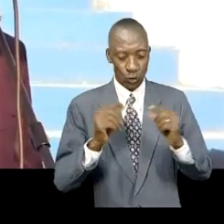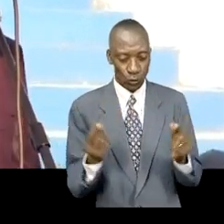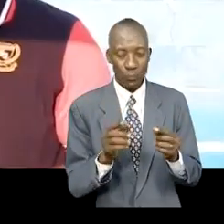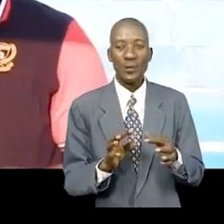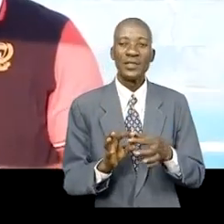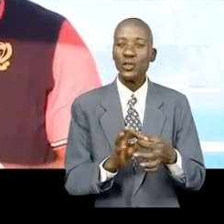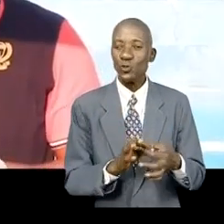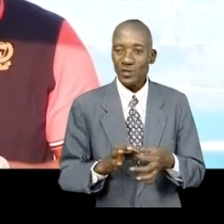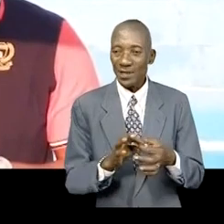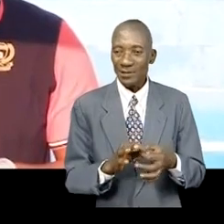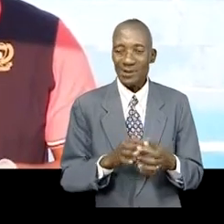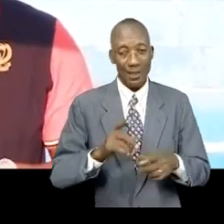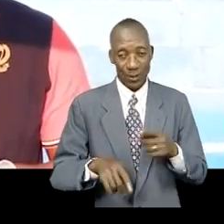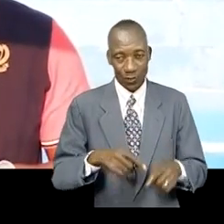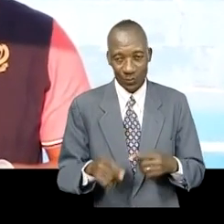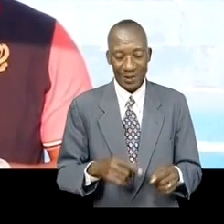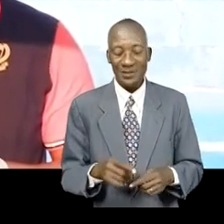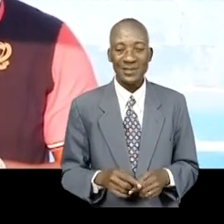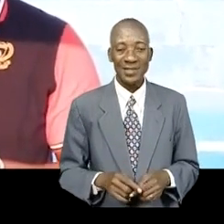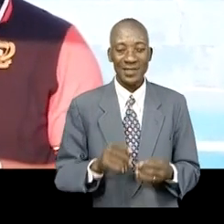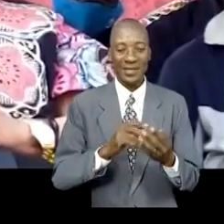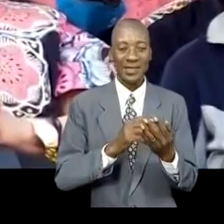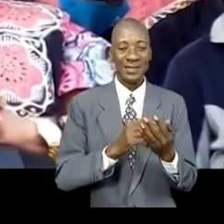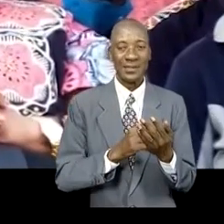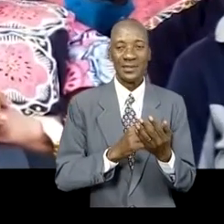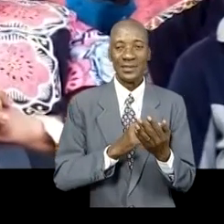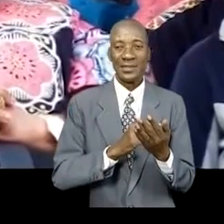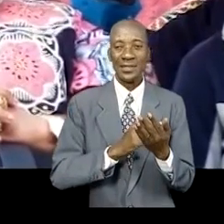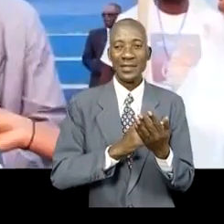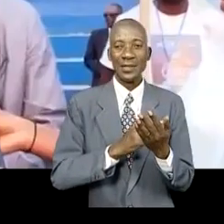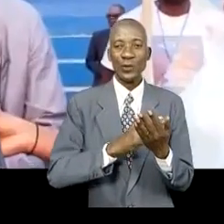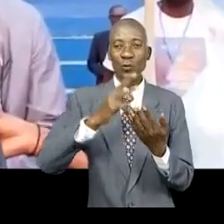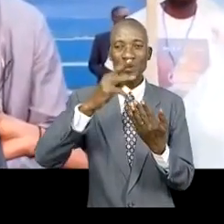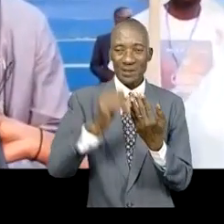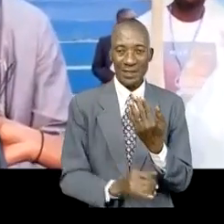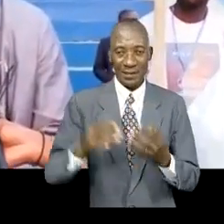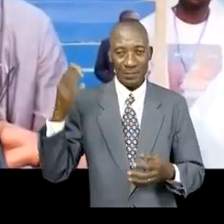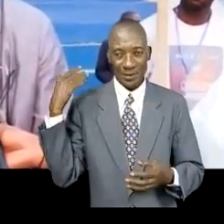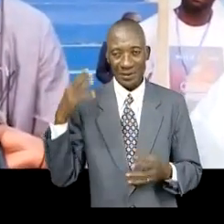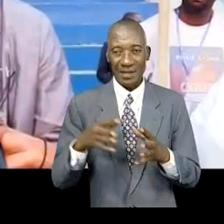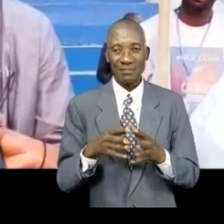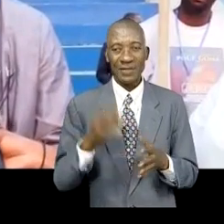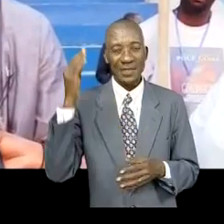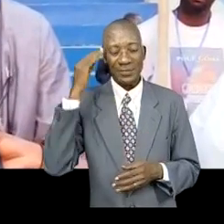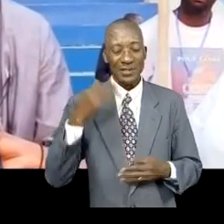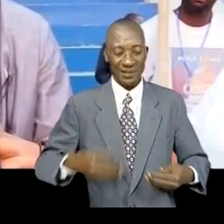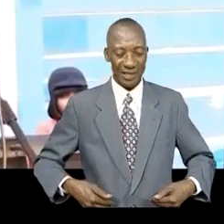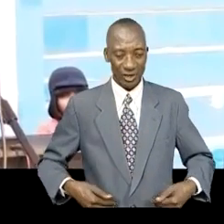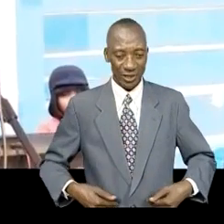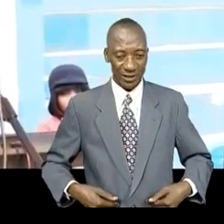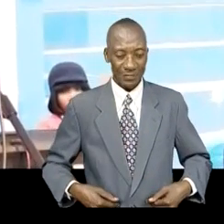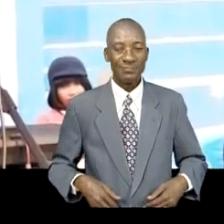a eu lieu le week-end à Kinshasa en présence du ministre de la Jeunesse, Yves Bonkoulou, aux côtés